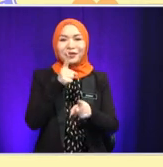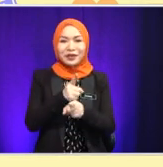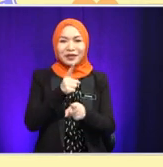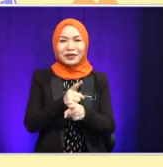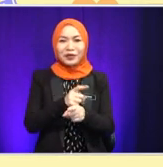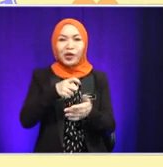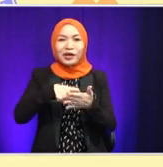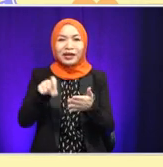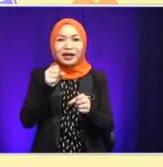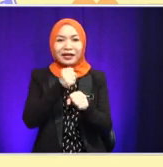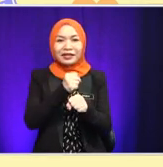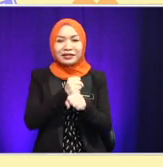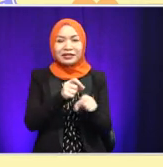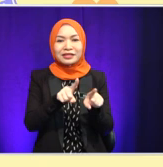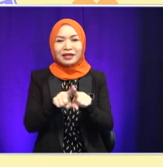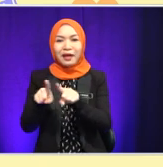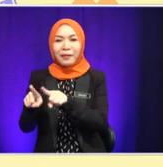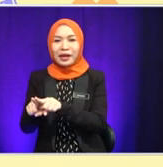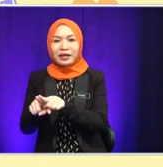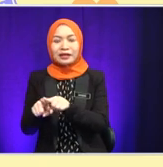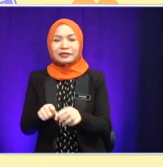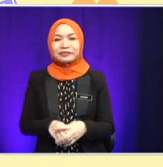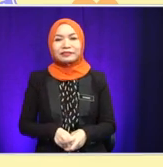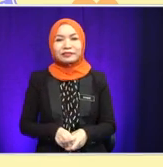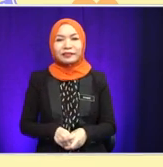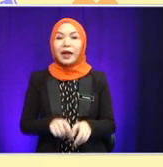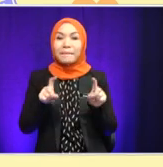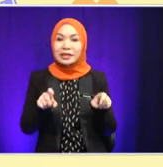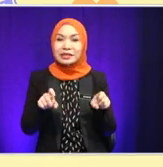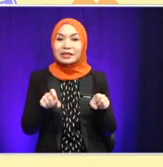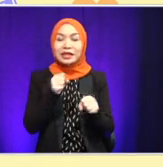ya dalam gotong royong kita perlu kerjasama untuk